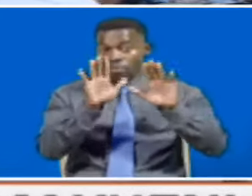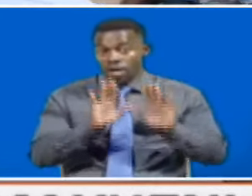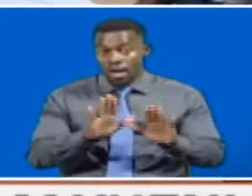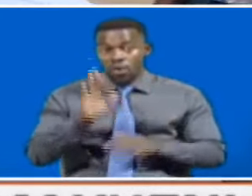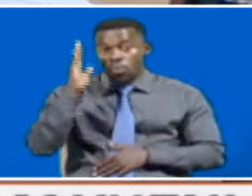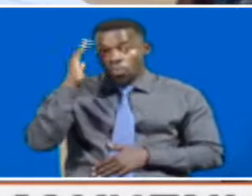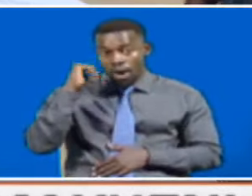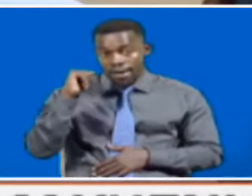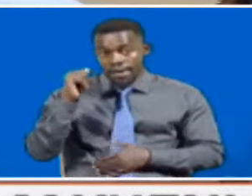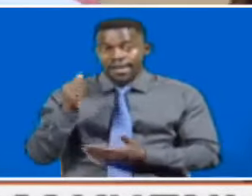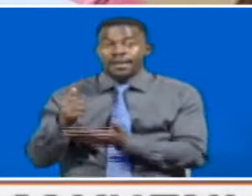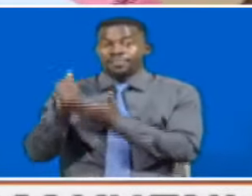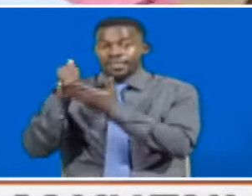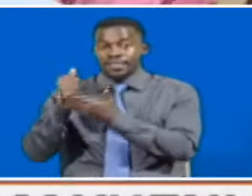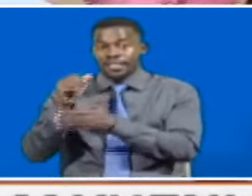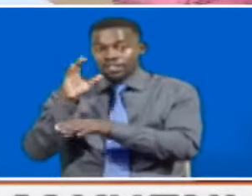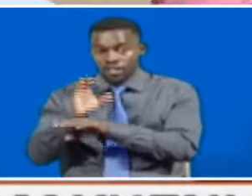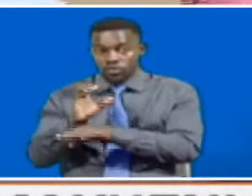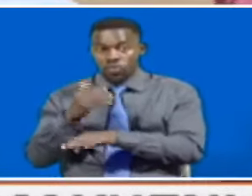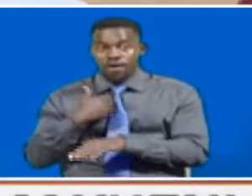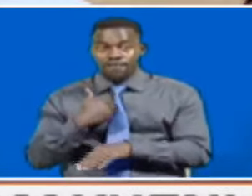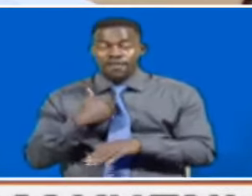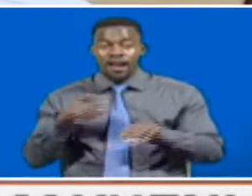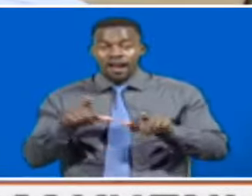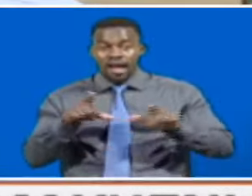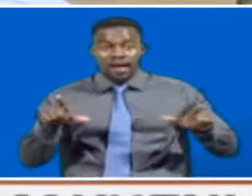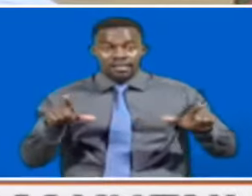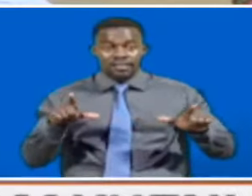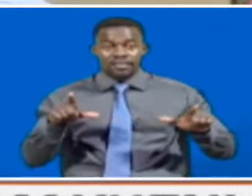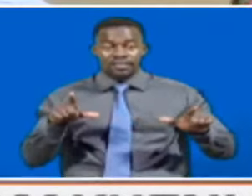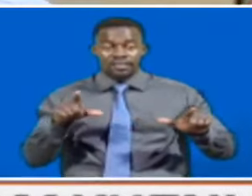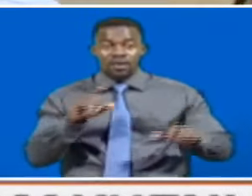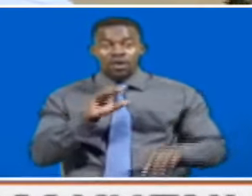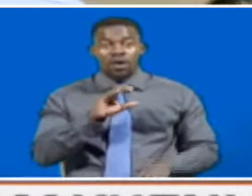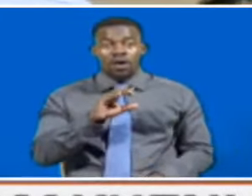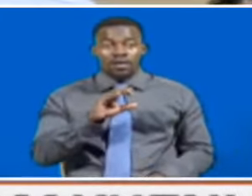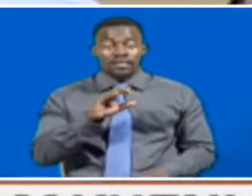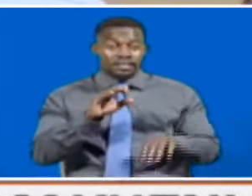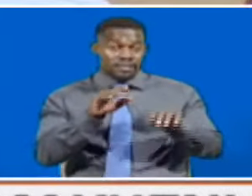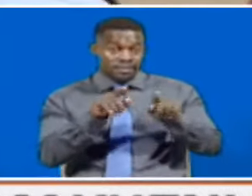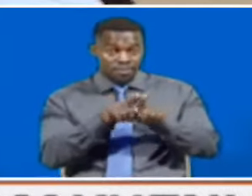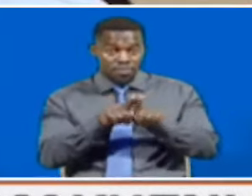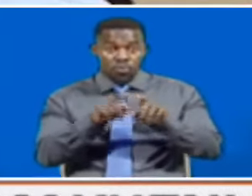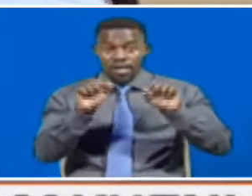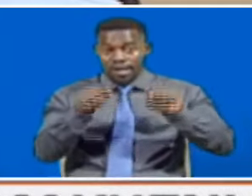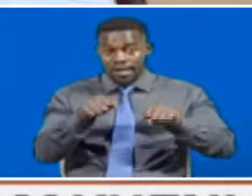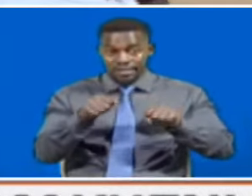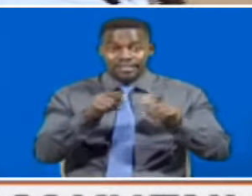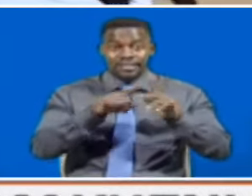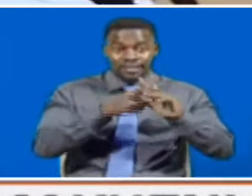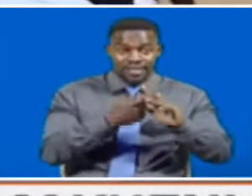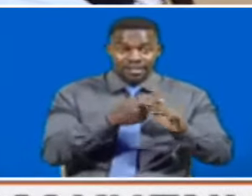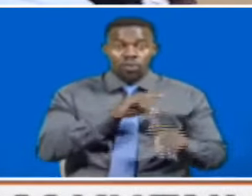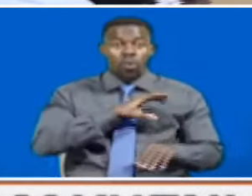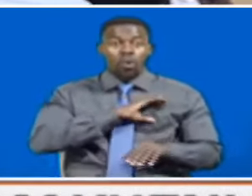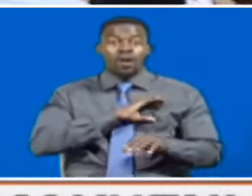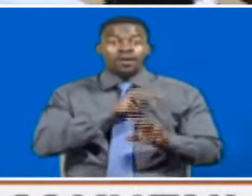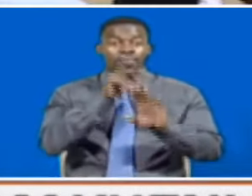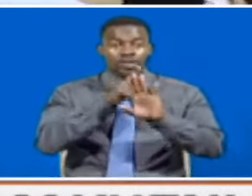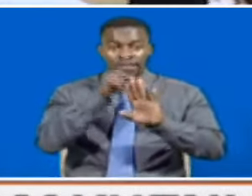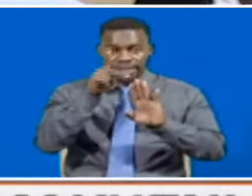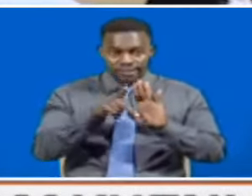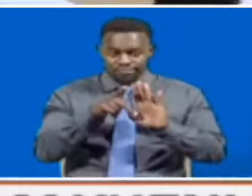enable the church first of all to have the ownership that they can also begin some projects which can enable